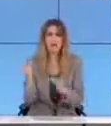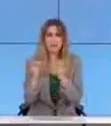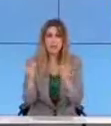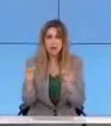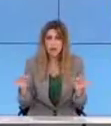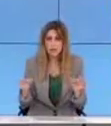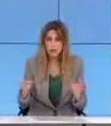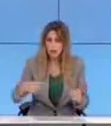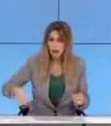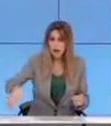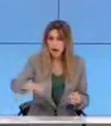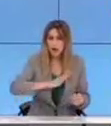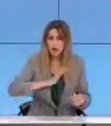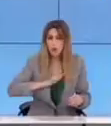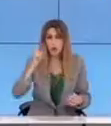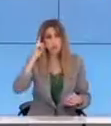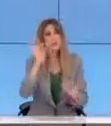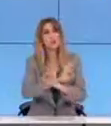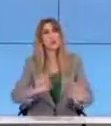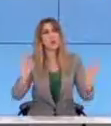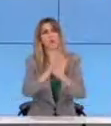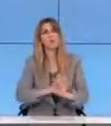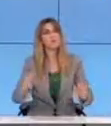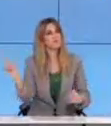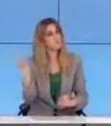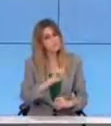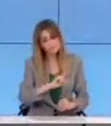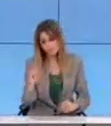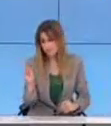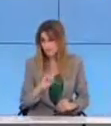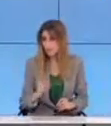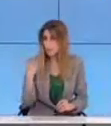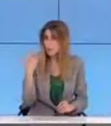τα κάτω, είναι ένας δρόμος πίσω μας που δεν έχει κλείσει οριστικά.